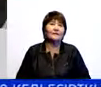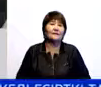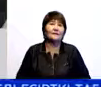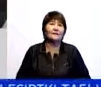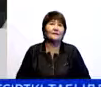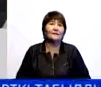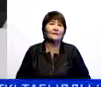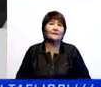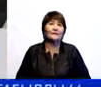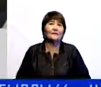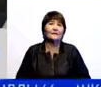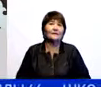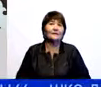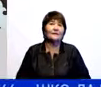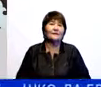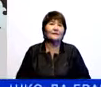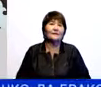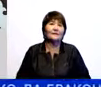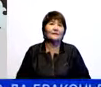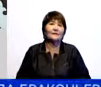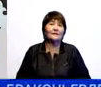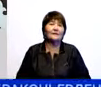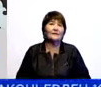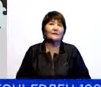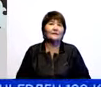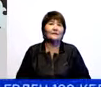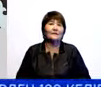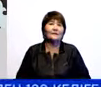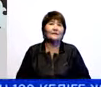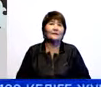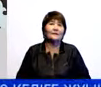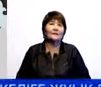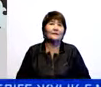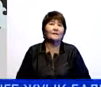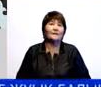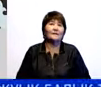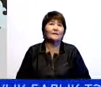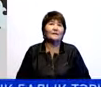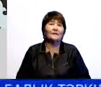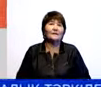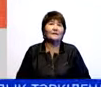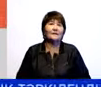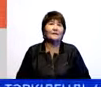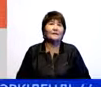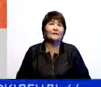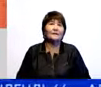қалмайсың, аш қалмайсың. Ярас қызылордалық жігіт керек, айналған